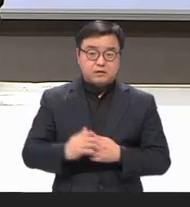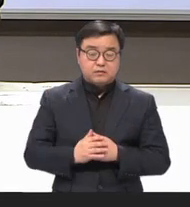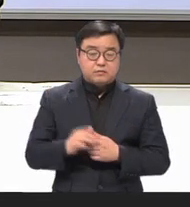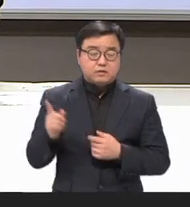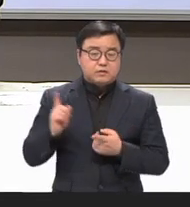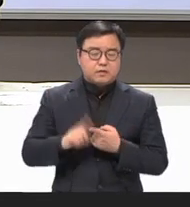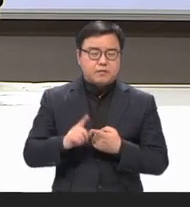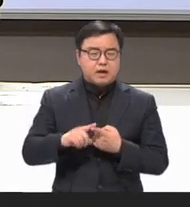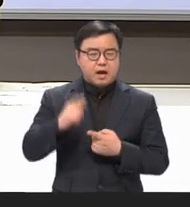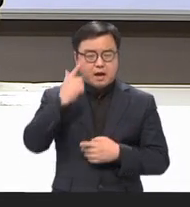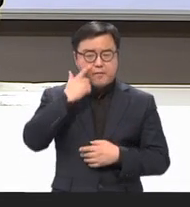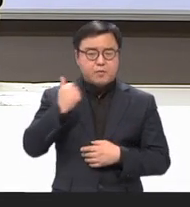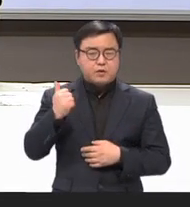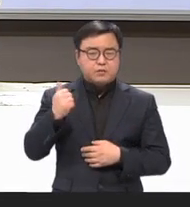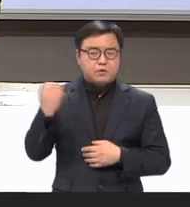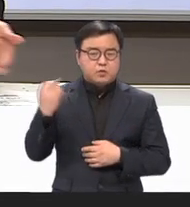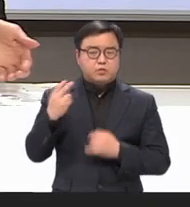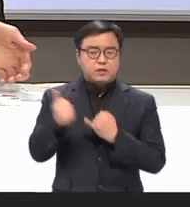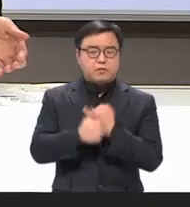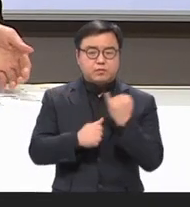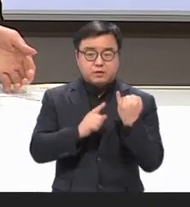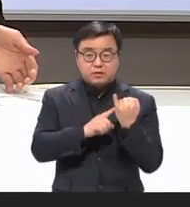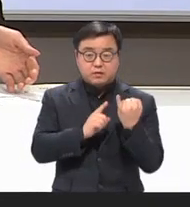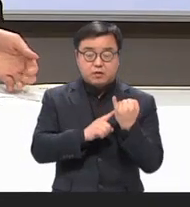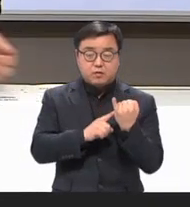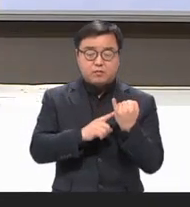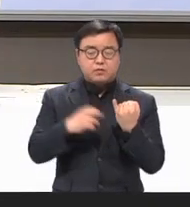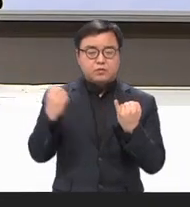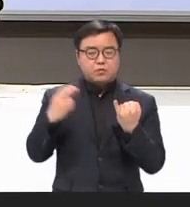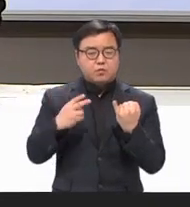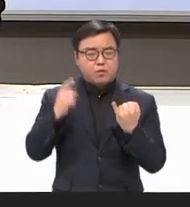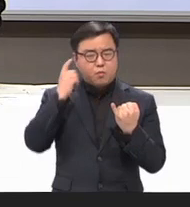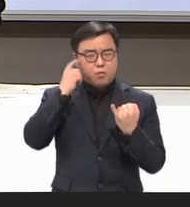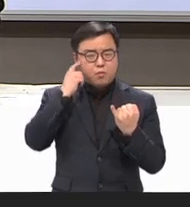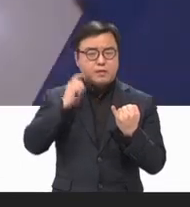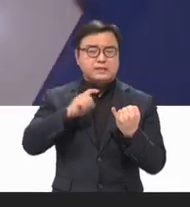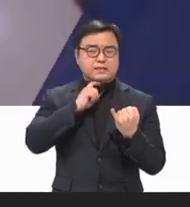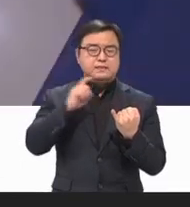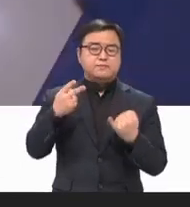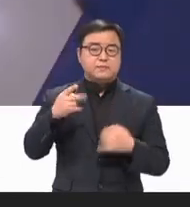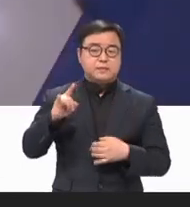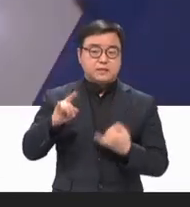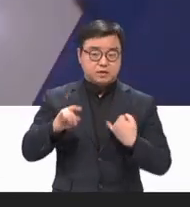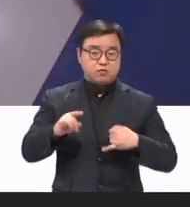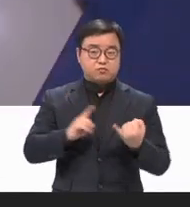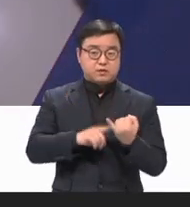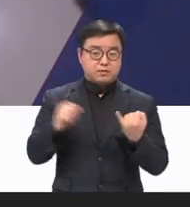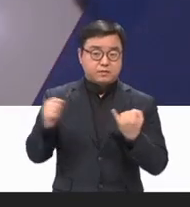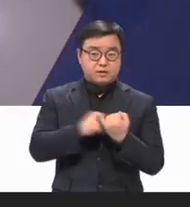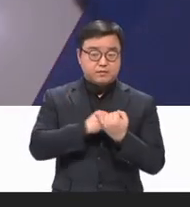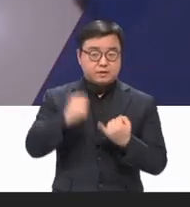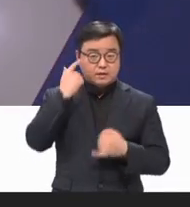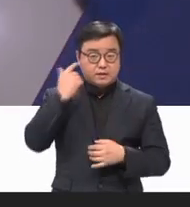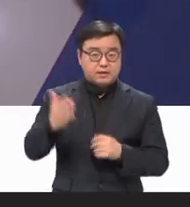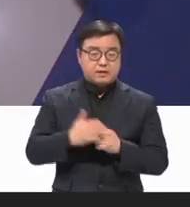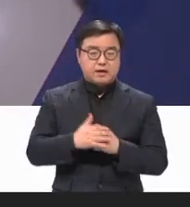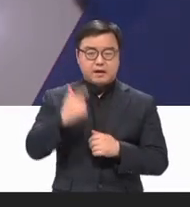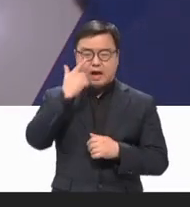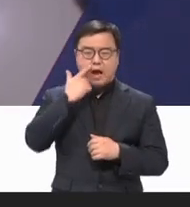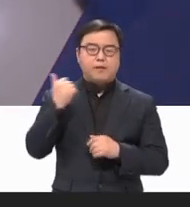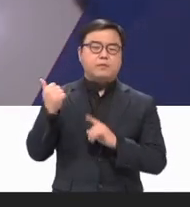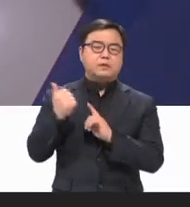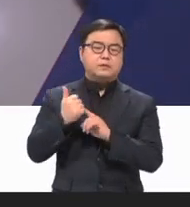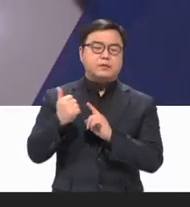아버지와 의부 넘어 d 는 왜 10대 여중생 딸을 이렇게 폭행을 한 겁니까 예 지금 피의자인 아버지 이모 씨는 이